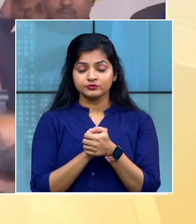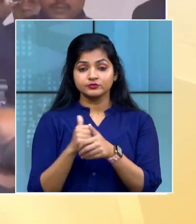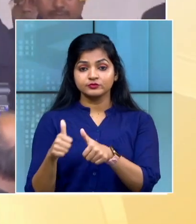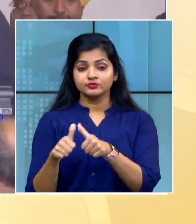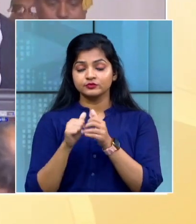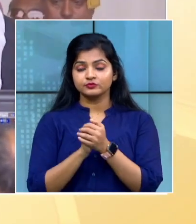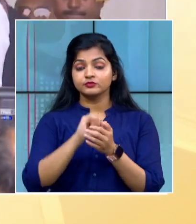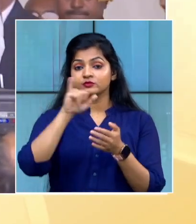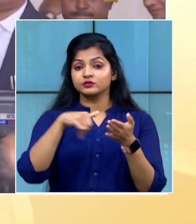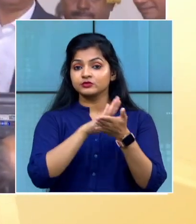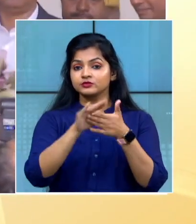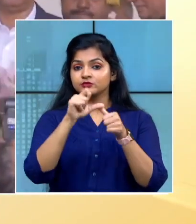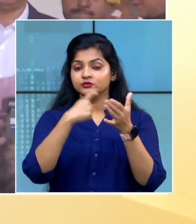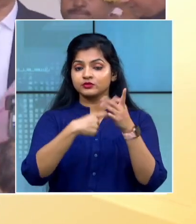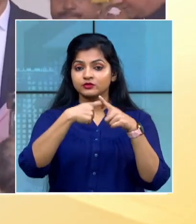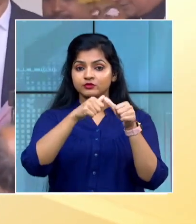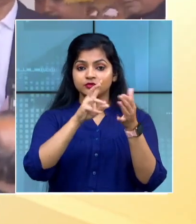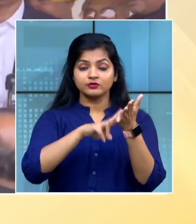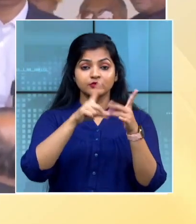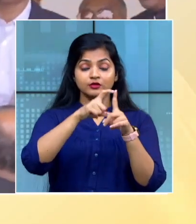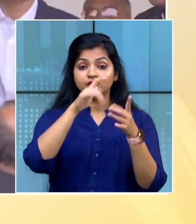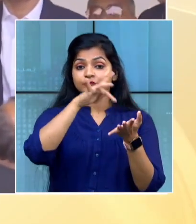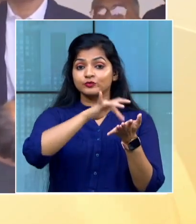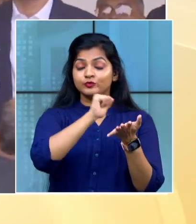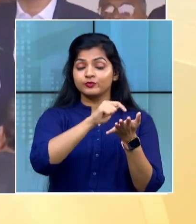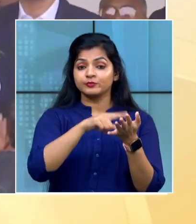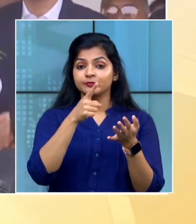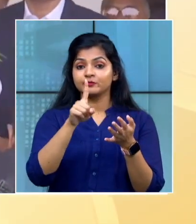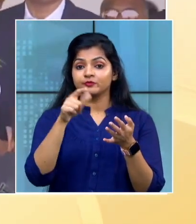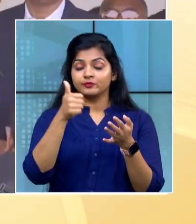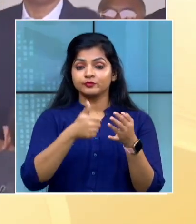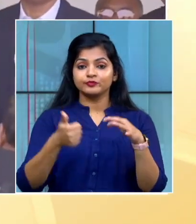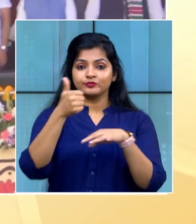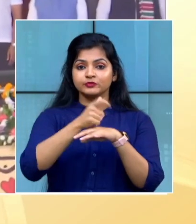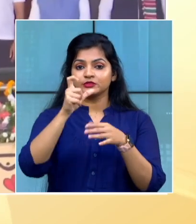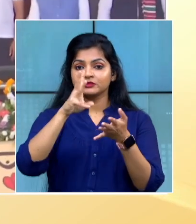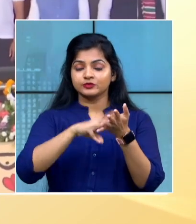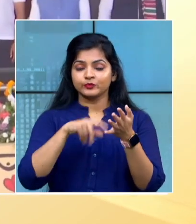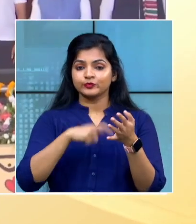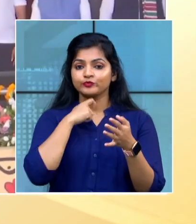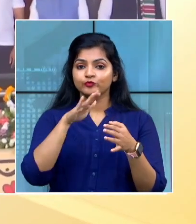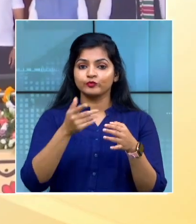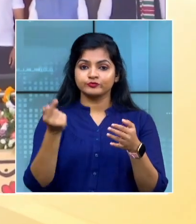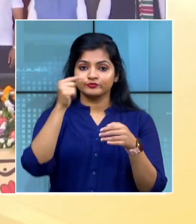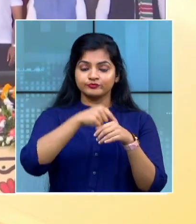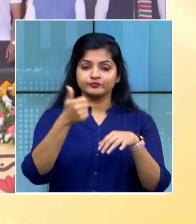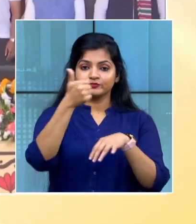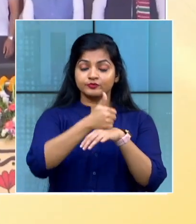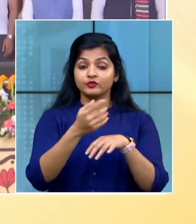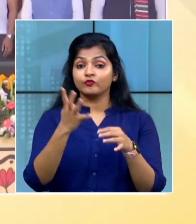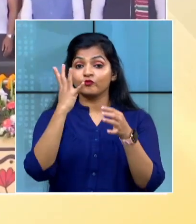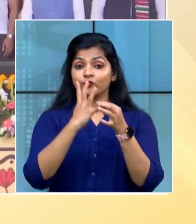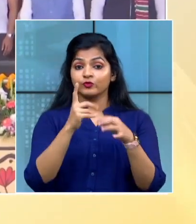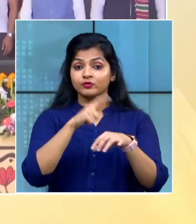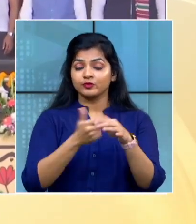റിജിത്ത്, ജാർഖണ്ഡിന്റെ 14ാമത് മുഖ്യമന്ത്രിയായാണ് ഹേമന്ത് സോറൻ അല്പസമയം മുൻപ് സത്യപ്രതിജ്ഞ ചെയ്ത് അധികാരമേറ്റത്. ഇത് 4ാം തവണയാണ്